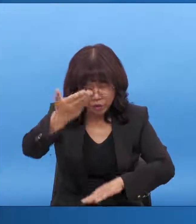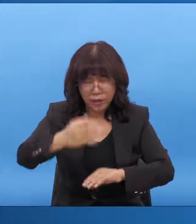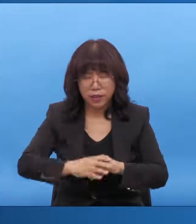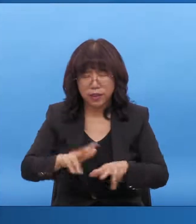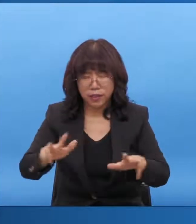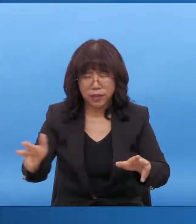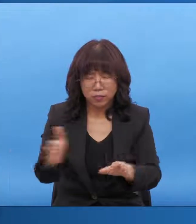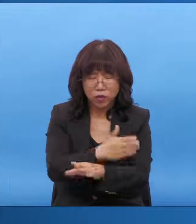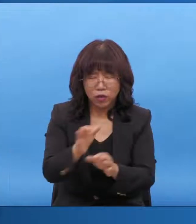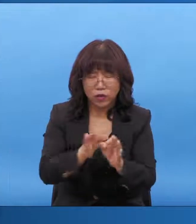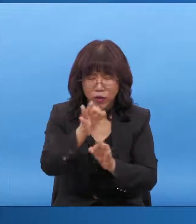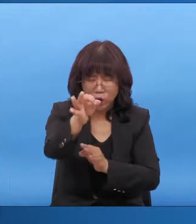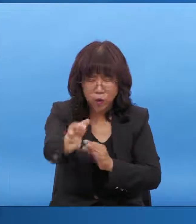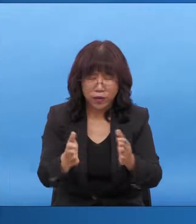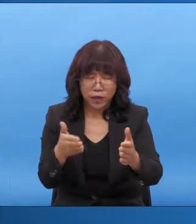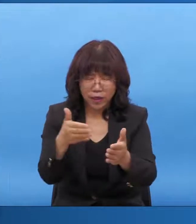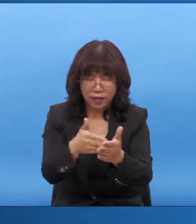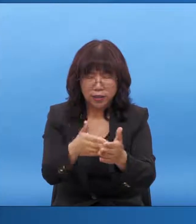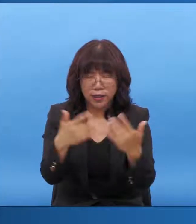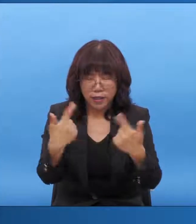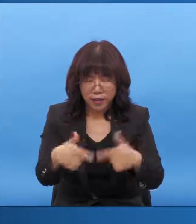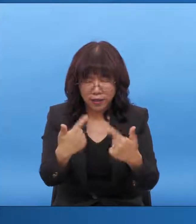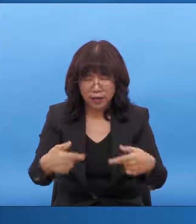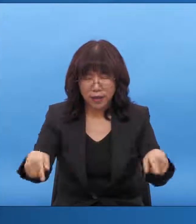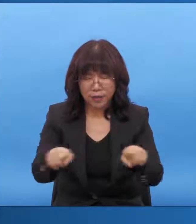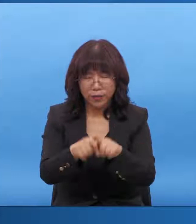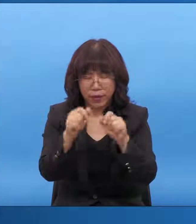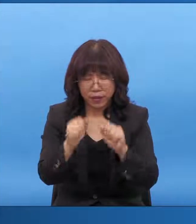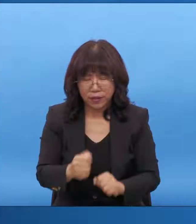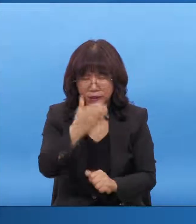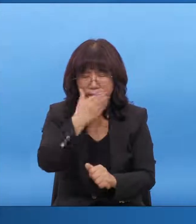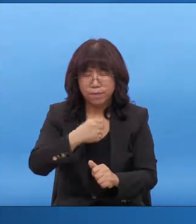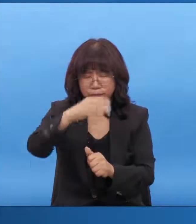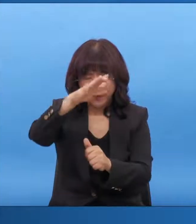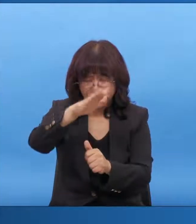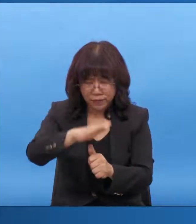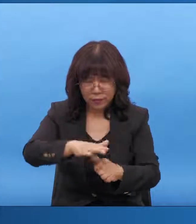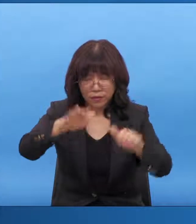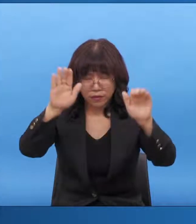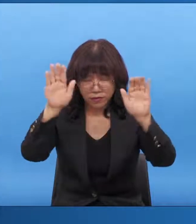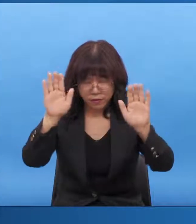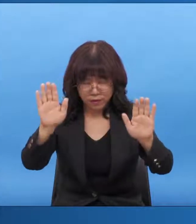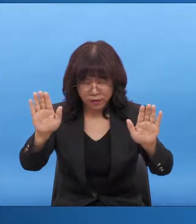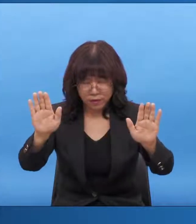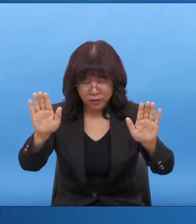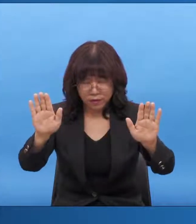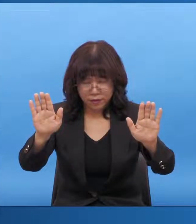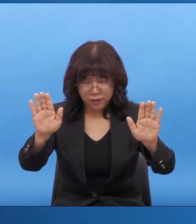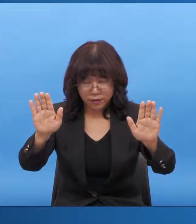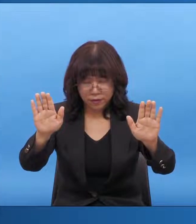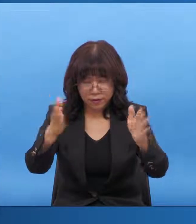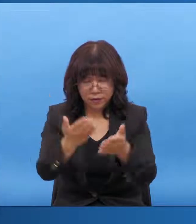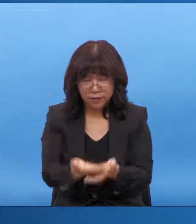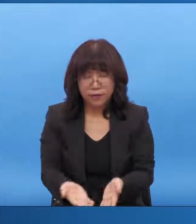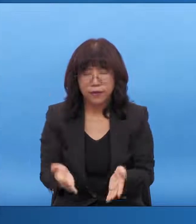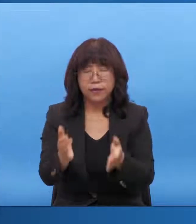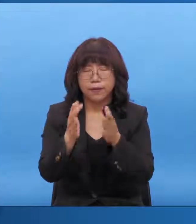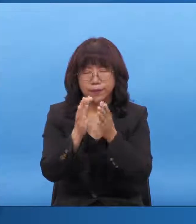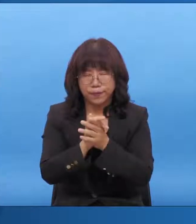remnants, 지금부터 영원까지 항상 함께 계실지어다. people now and 아멘. always forevermore. Amen.